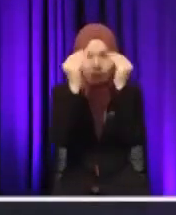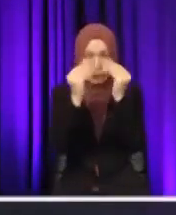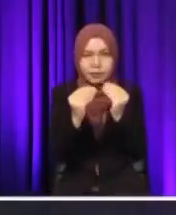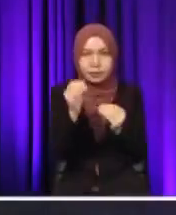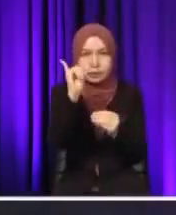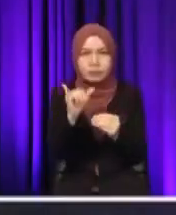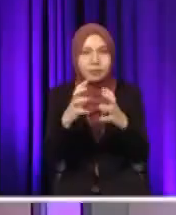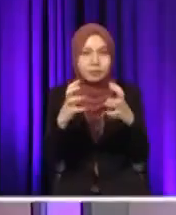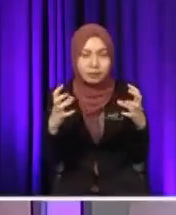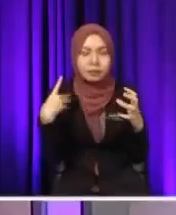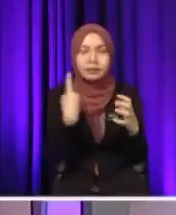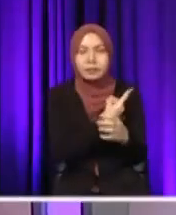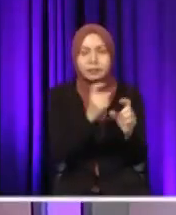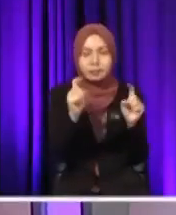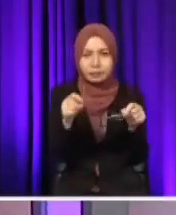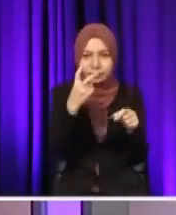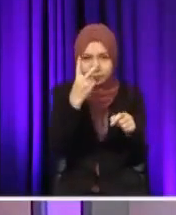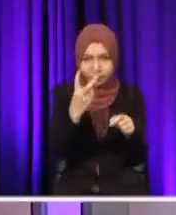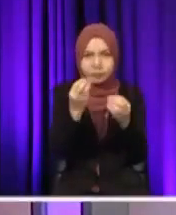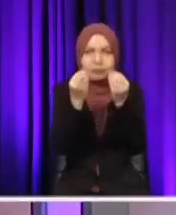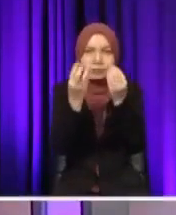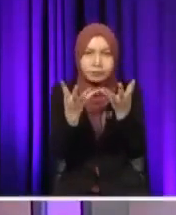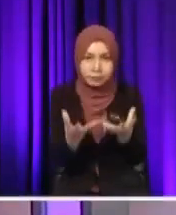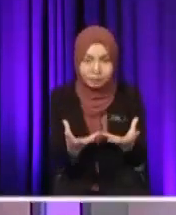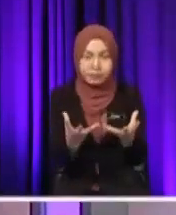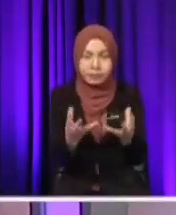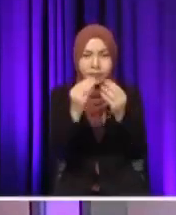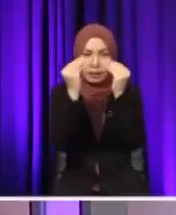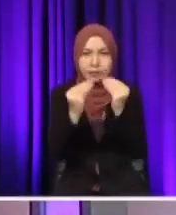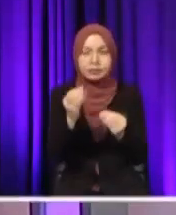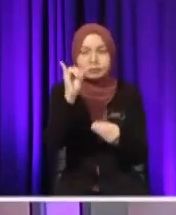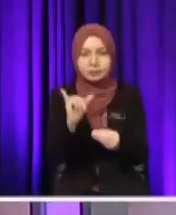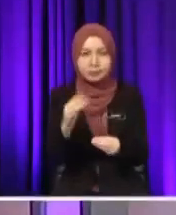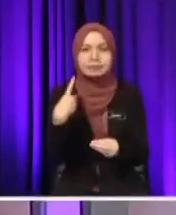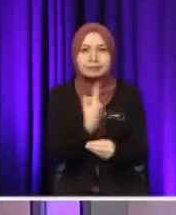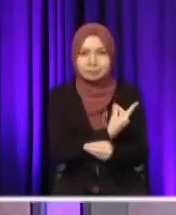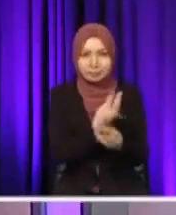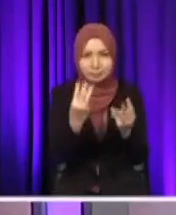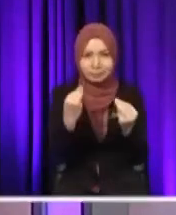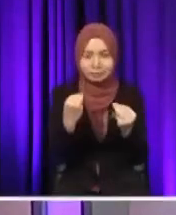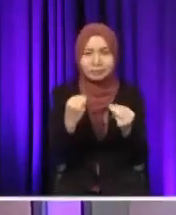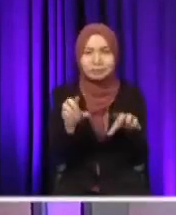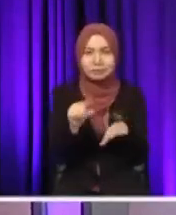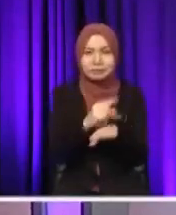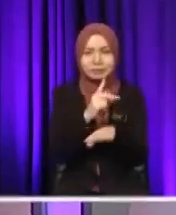so kita kena tengoklah berapa jumlah sekali, berapa banyak yang kita nak leburkan. Sebab biasanya kalau untuk